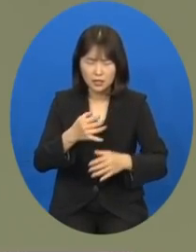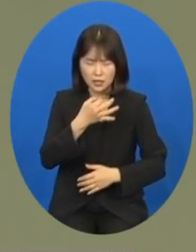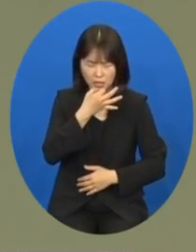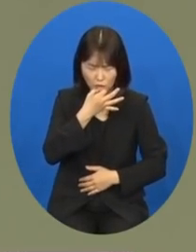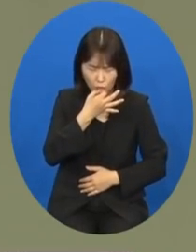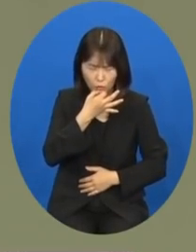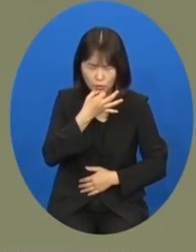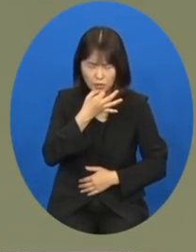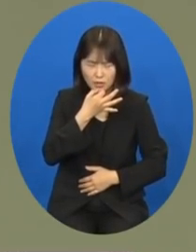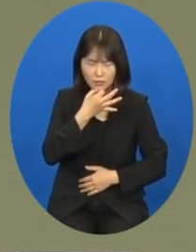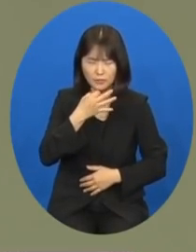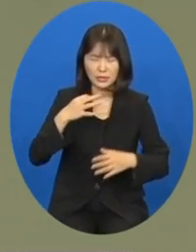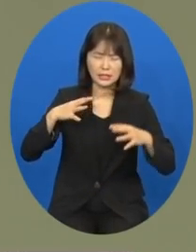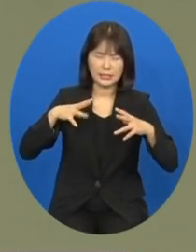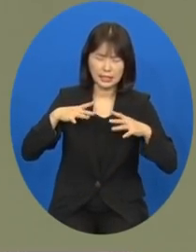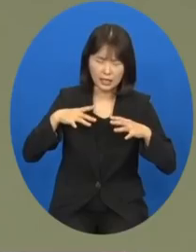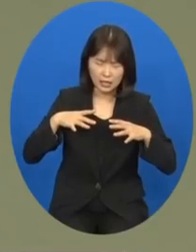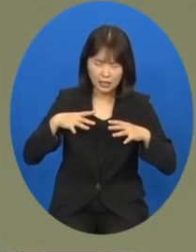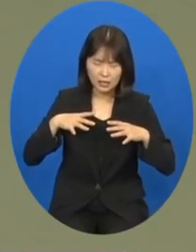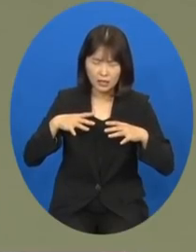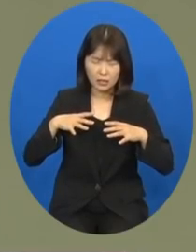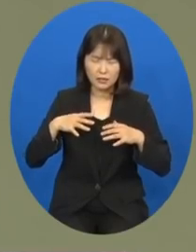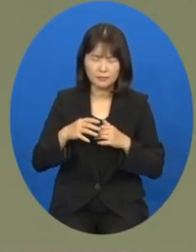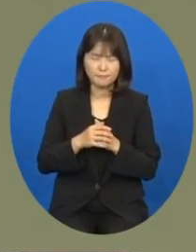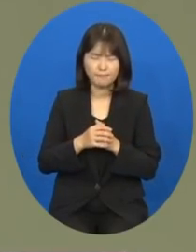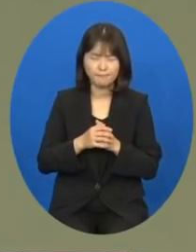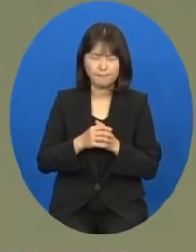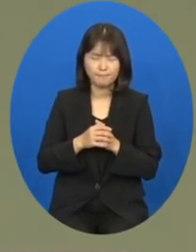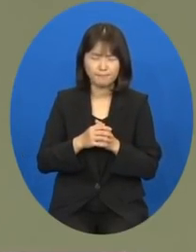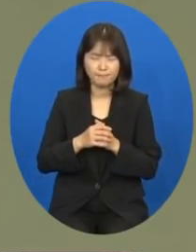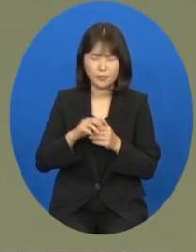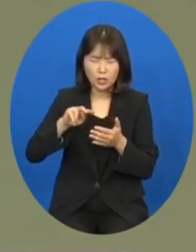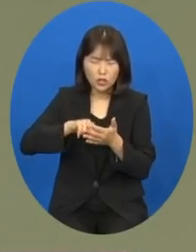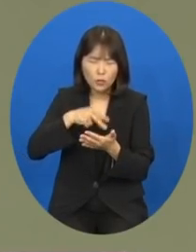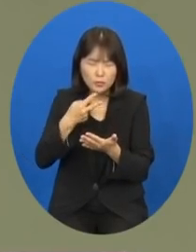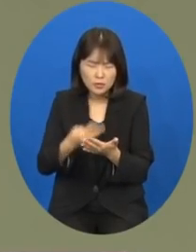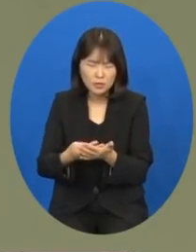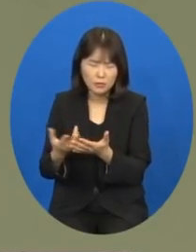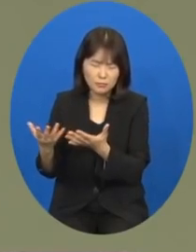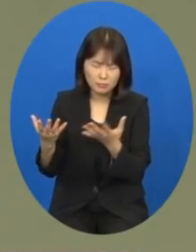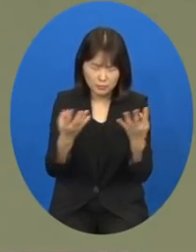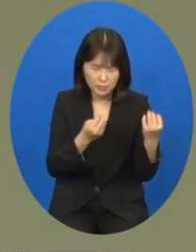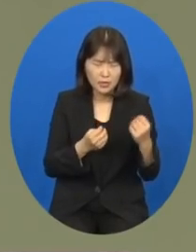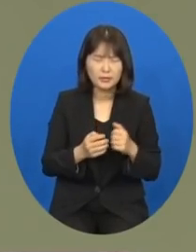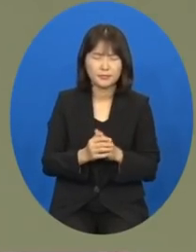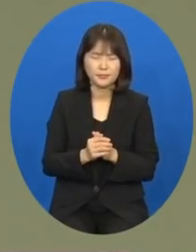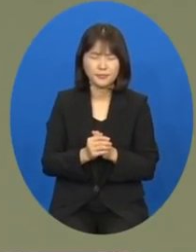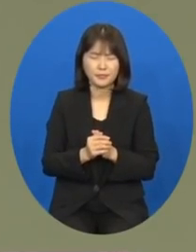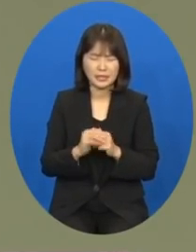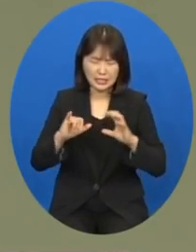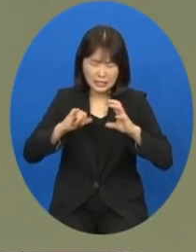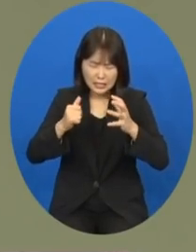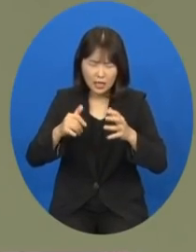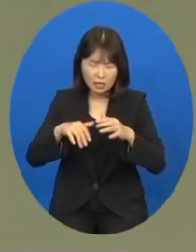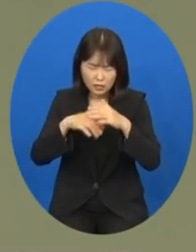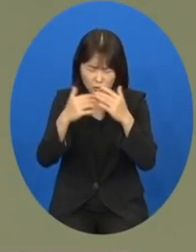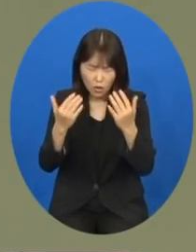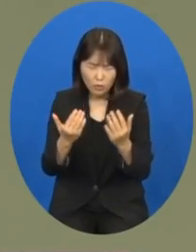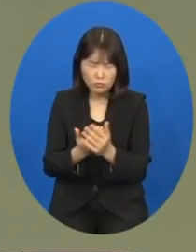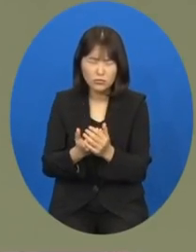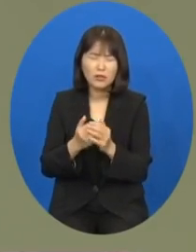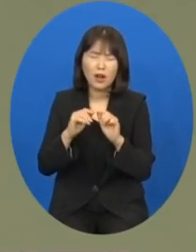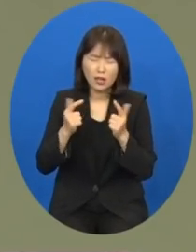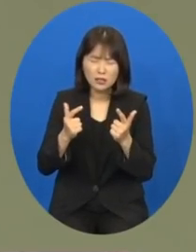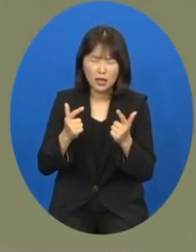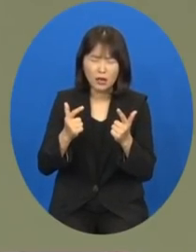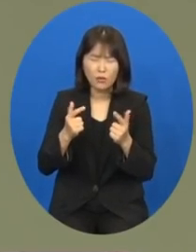님 이생에 그 자랑해 1 우리가 휩싸이고 넘어갈 때가 얼마나 많은지 모릅니다 이 세상이 전부가 아니라고 머리 우는